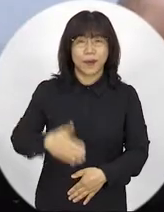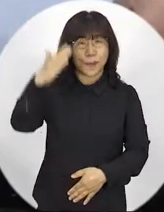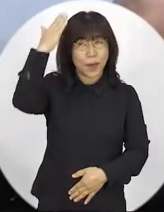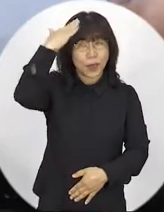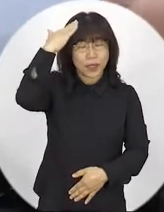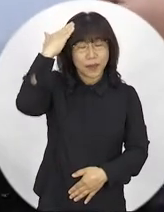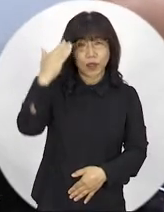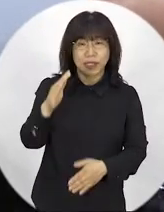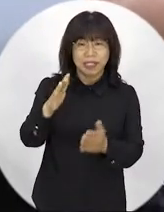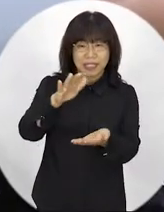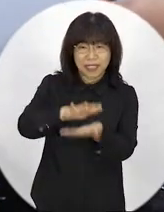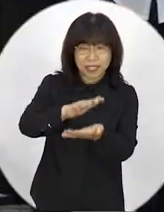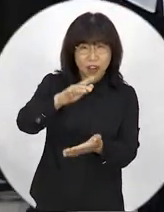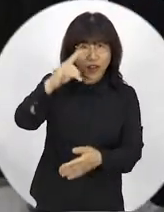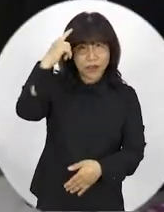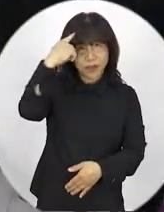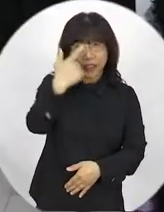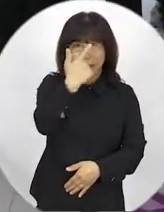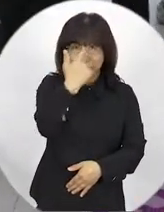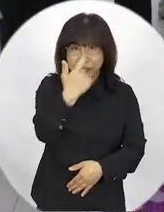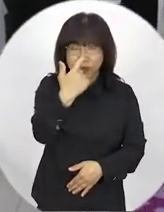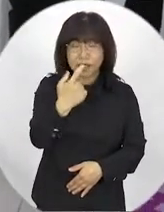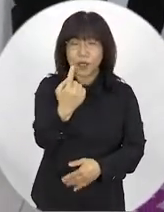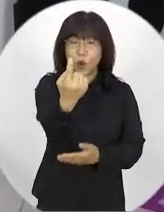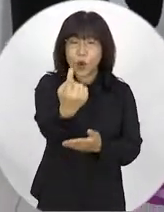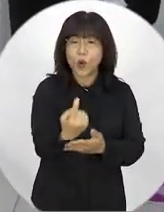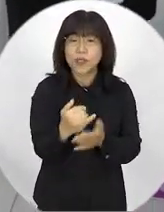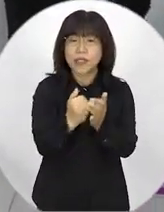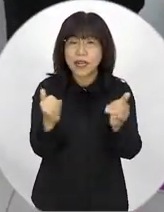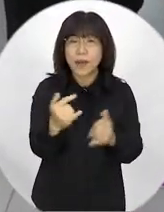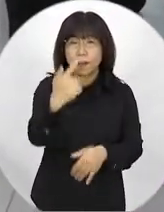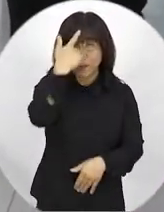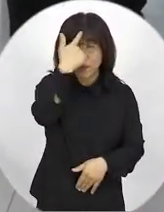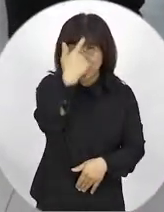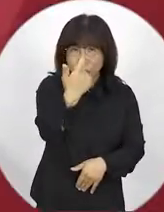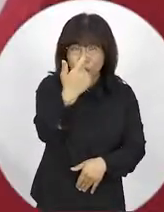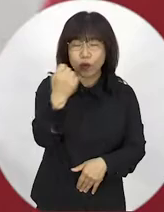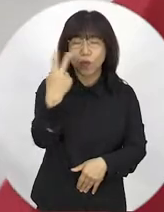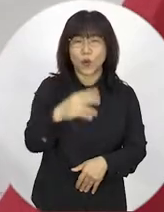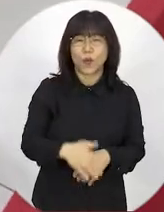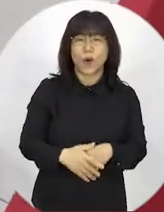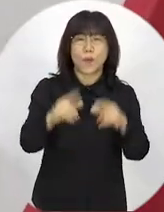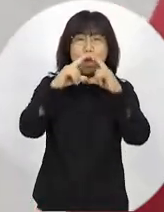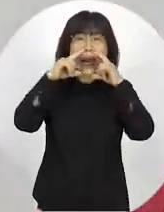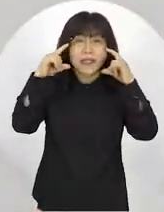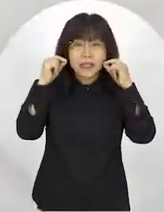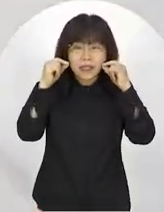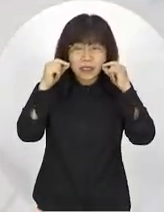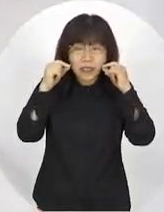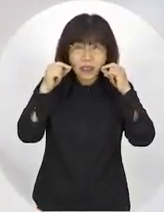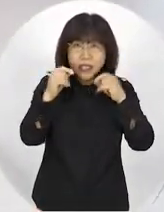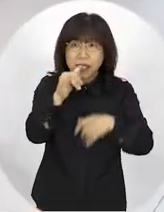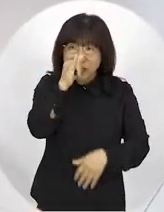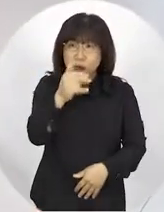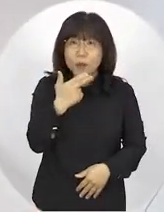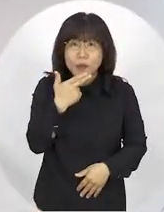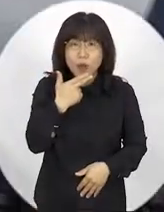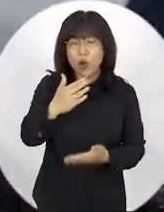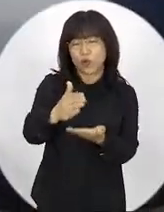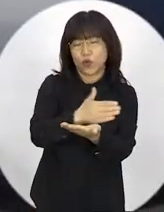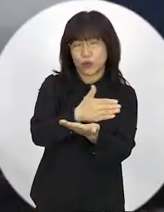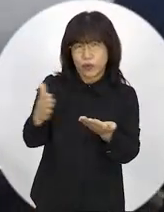위치한 열 감지 카메라를 통해 방문객의 체온과 마스크 착용 여부를 감지하고 자율주행 기능을